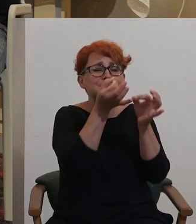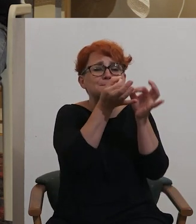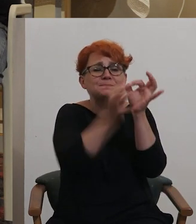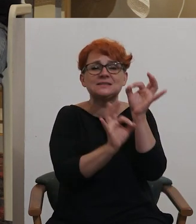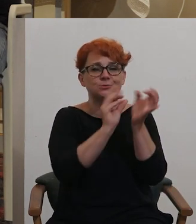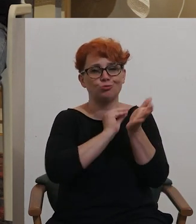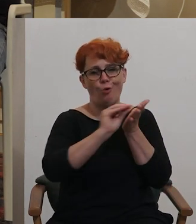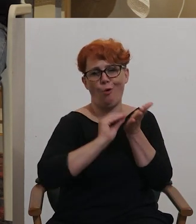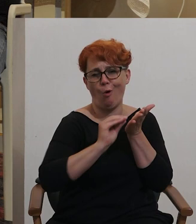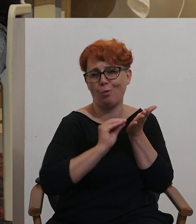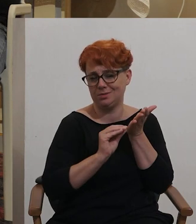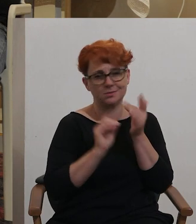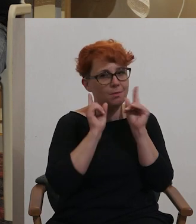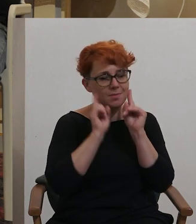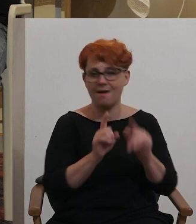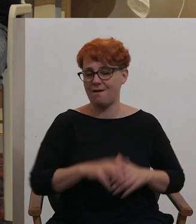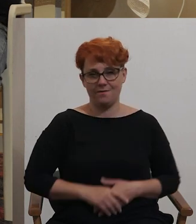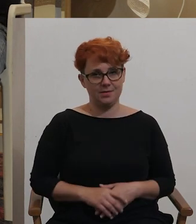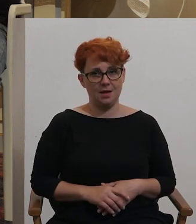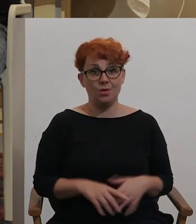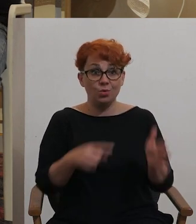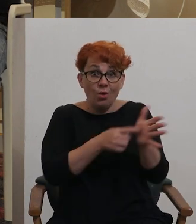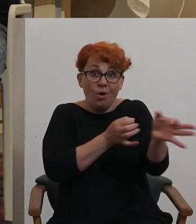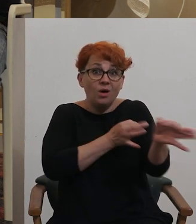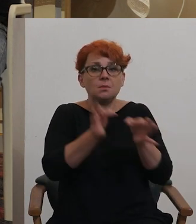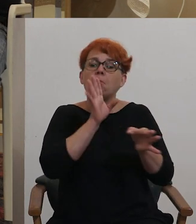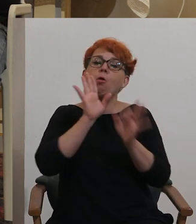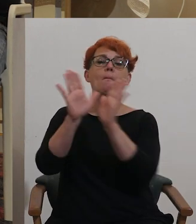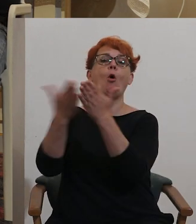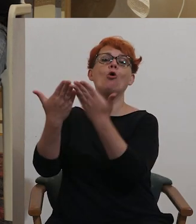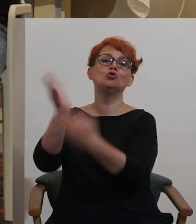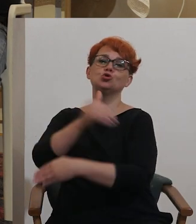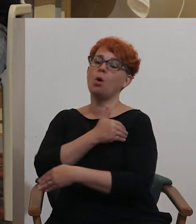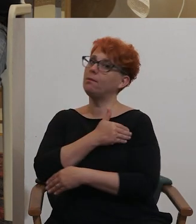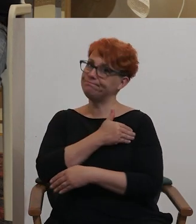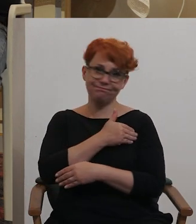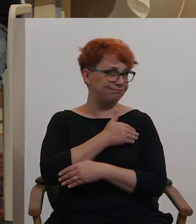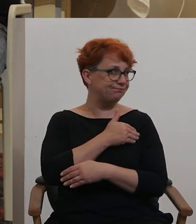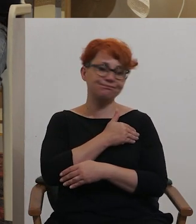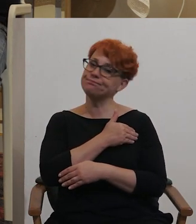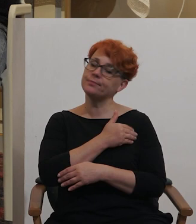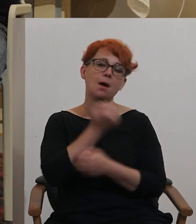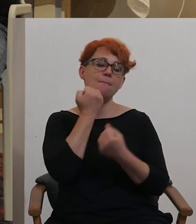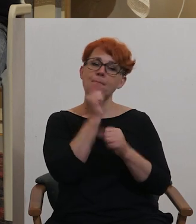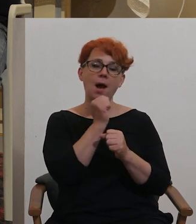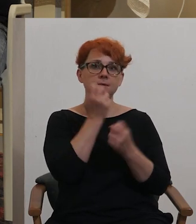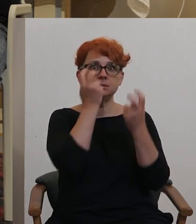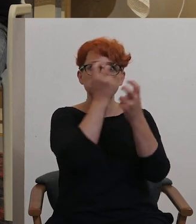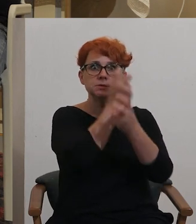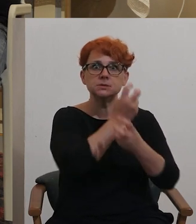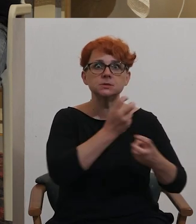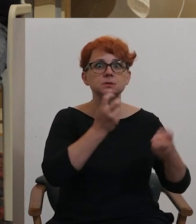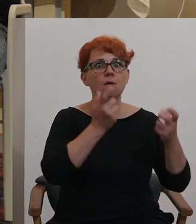Bardzo rzetelny opis i na pewno nie jest to historia jak z podręcznika, tylko o wiele bardziej intrygująca